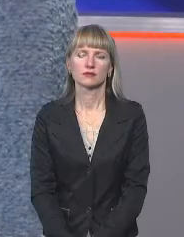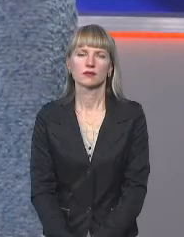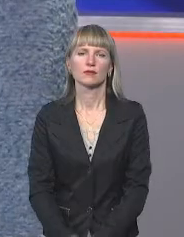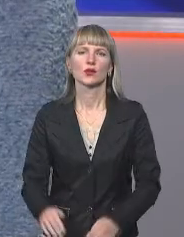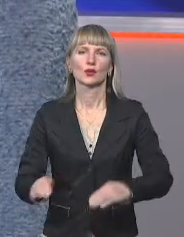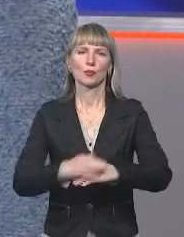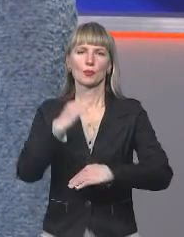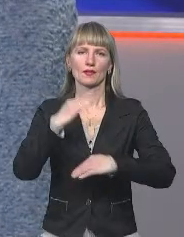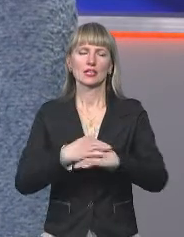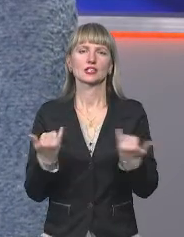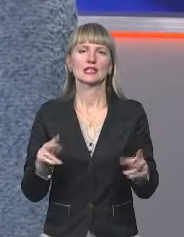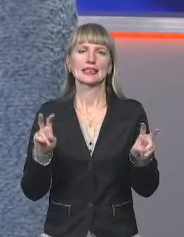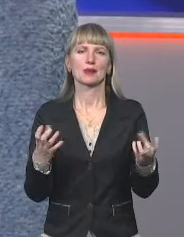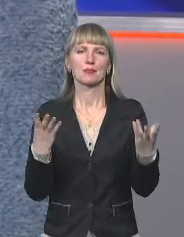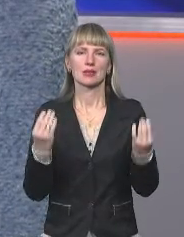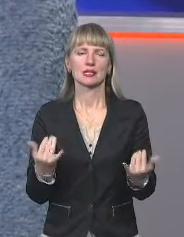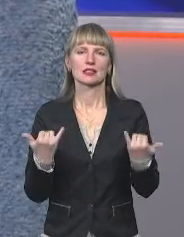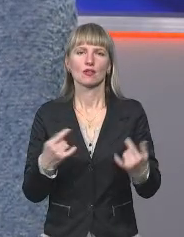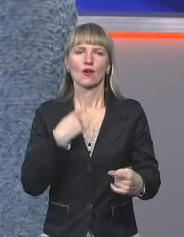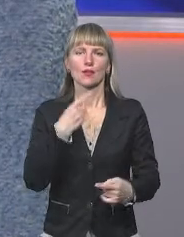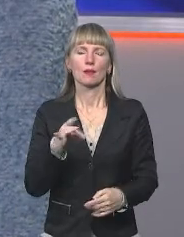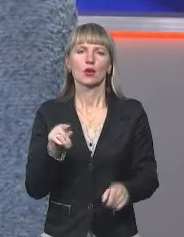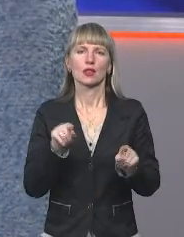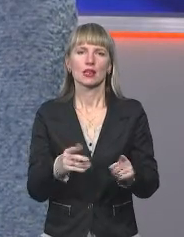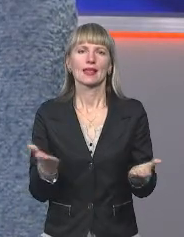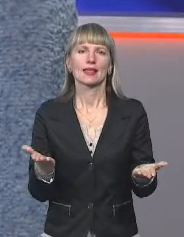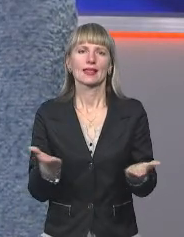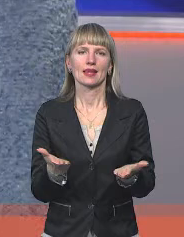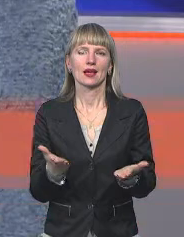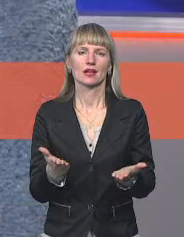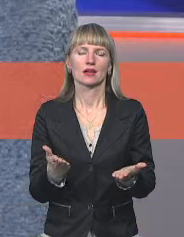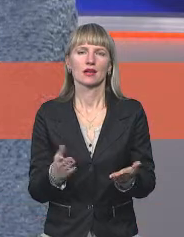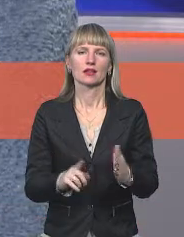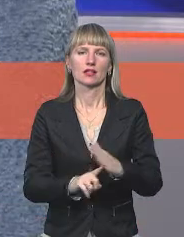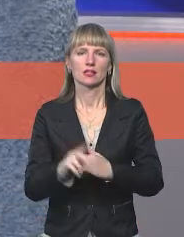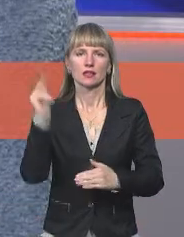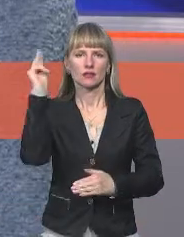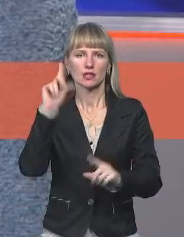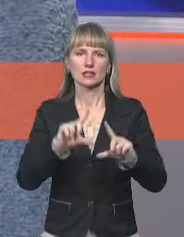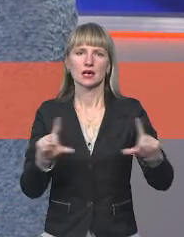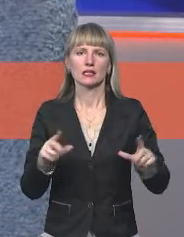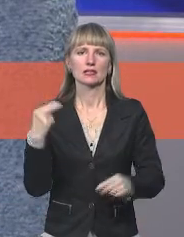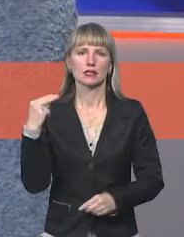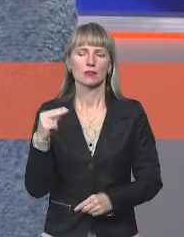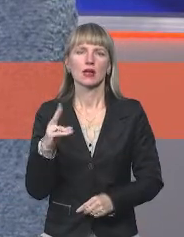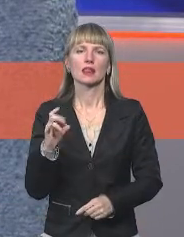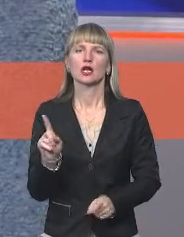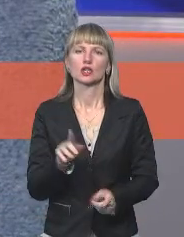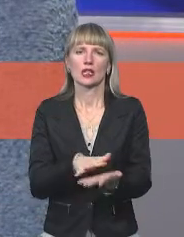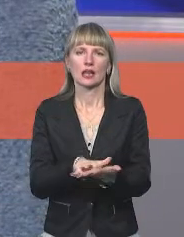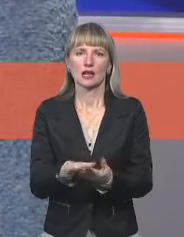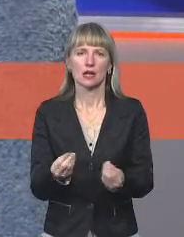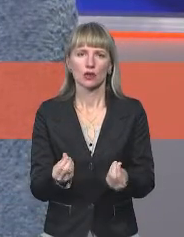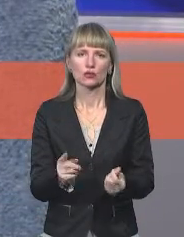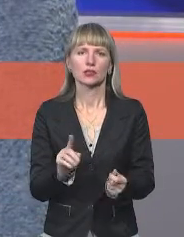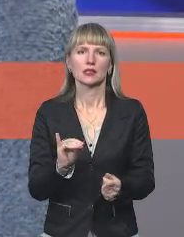Добрий вечір. В ефірі «Тема дня». І сьогодні ми говоритимемо про те, як фінансуються навчальні заклади Запоріжжя, на що витрачаються кошти